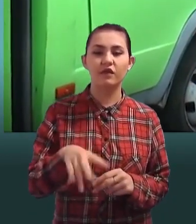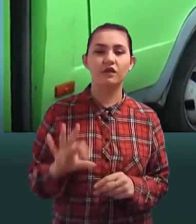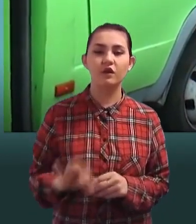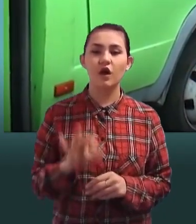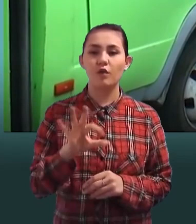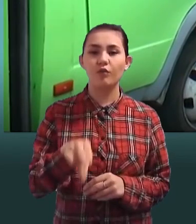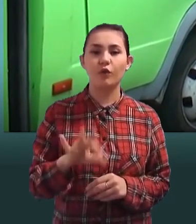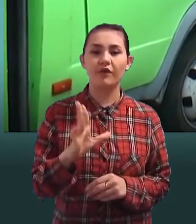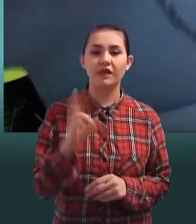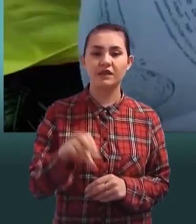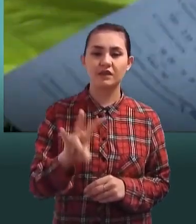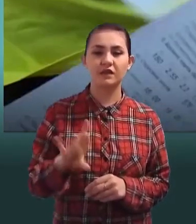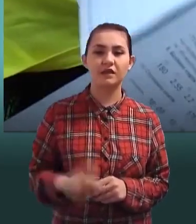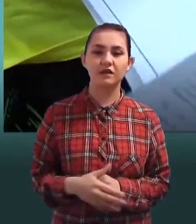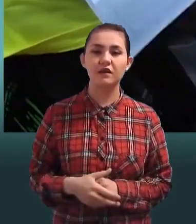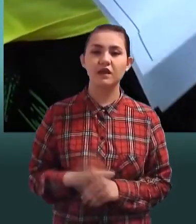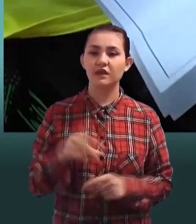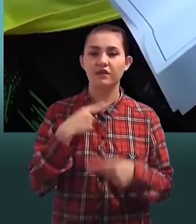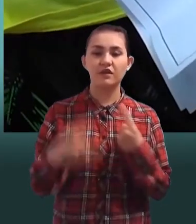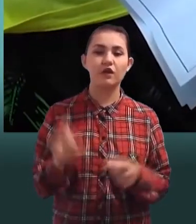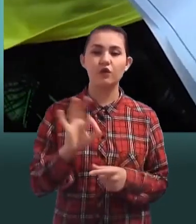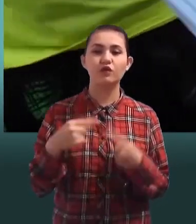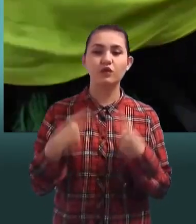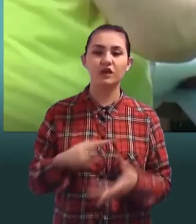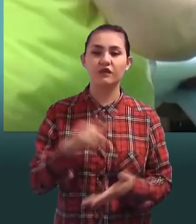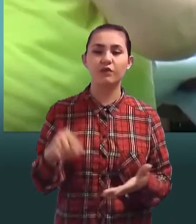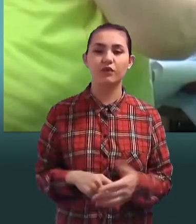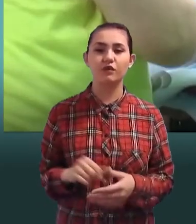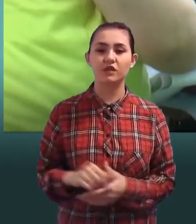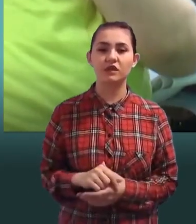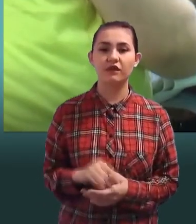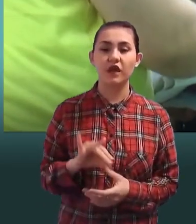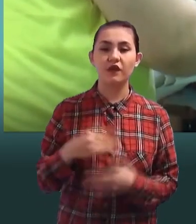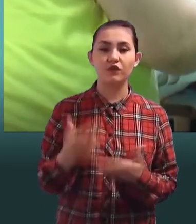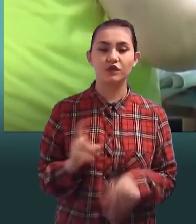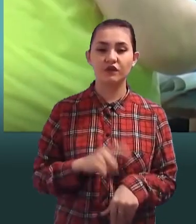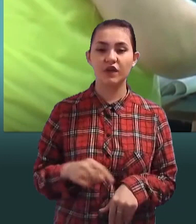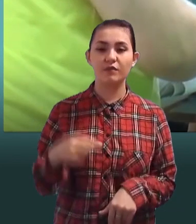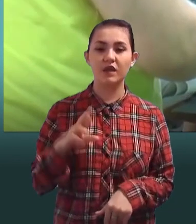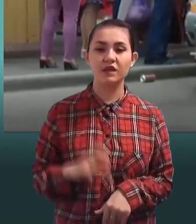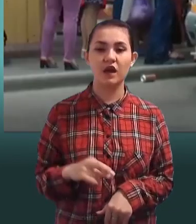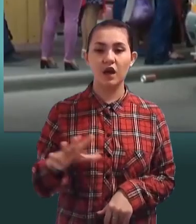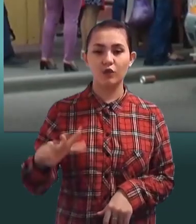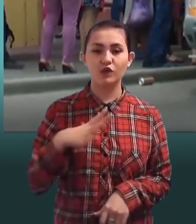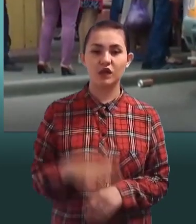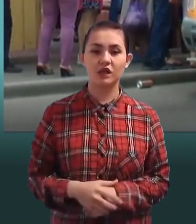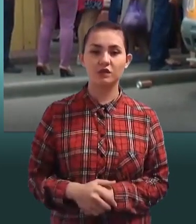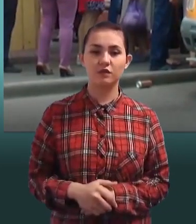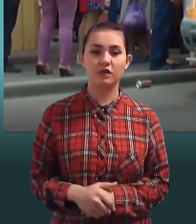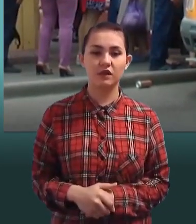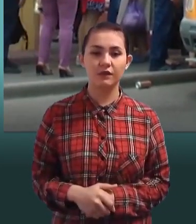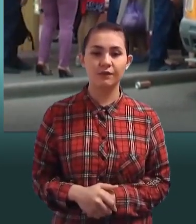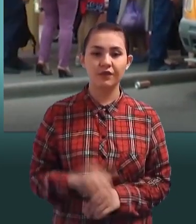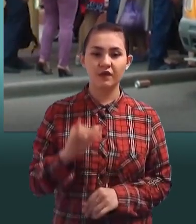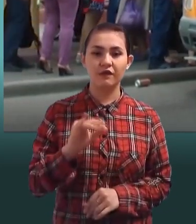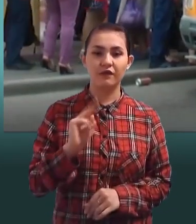поведения, не говоря уже о других каких-то вопросах. Вот. И в то же время я участвовала, вот такой факт, я